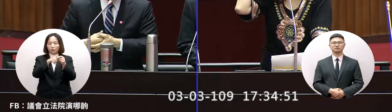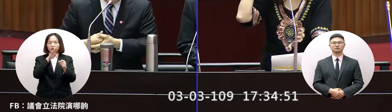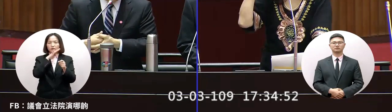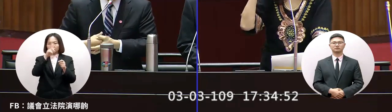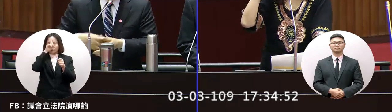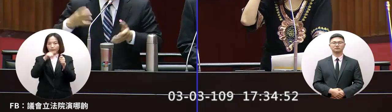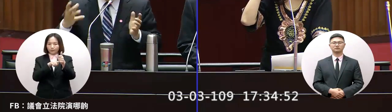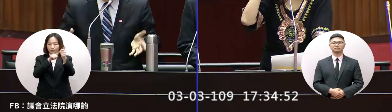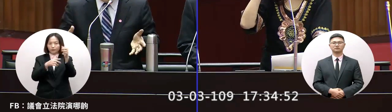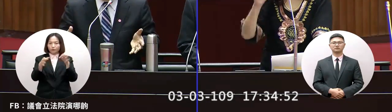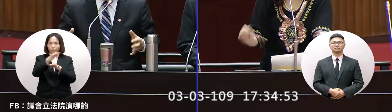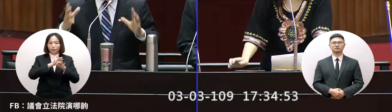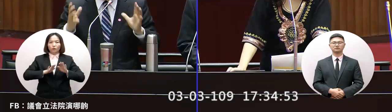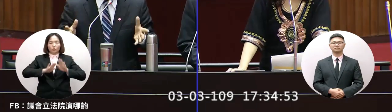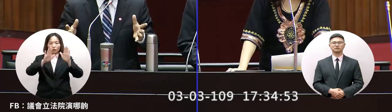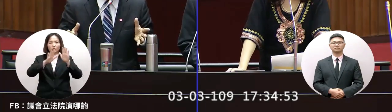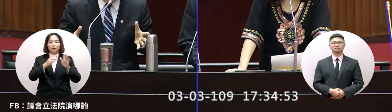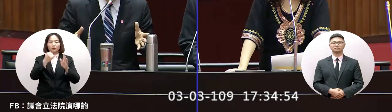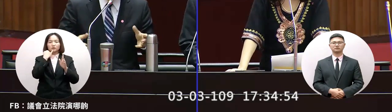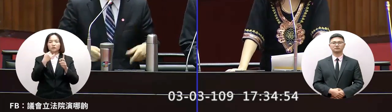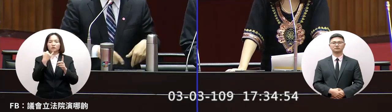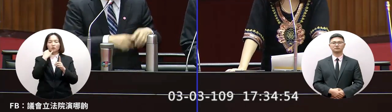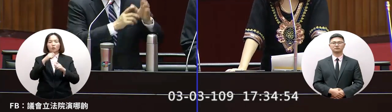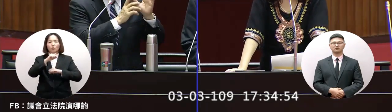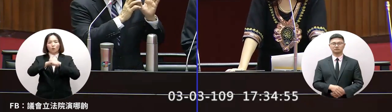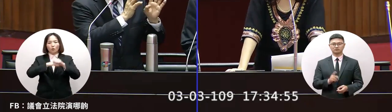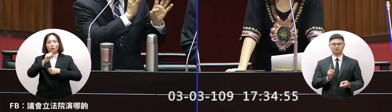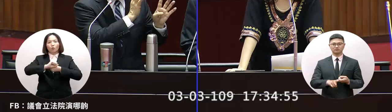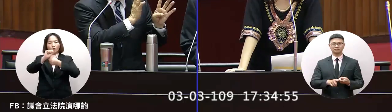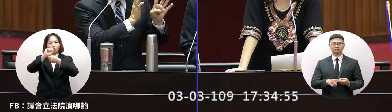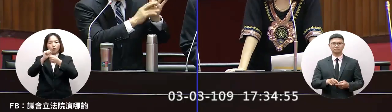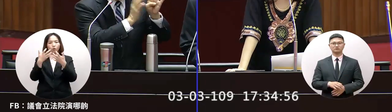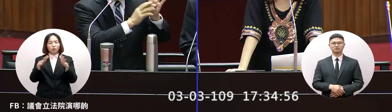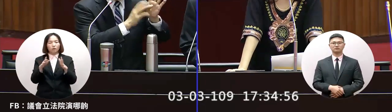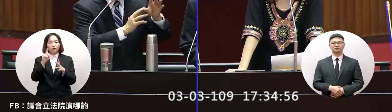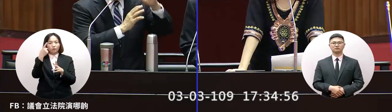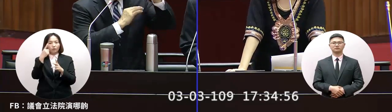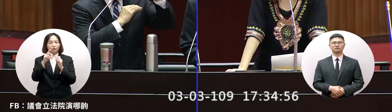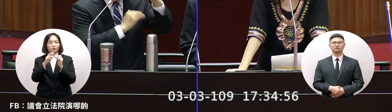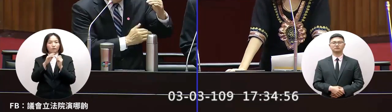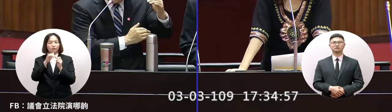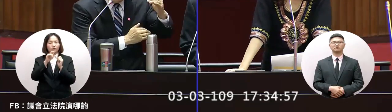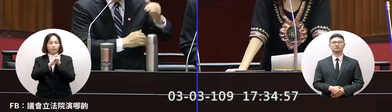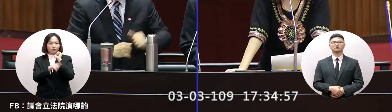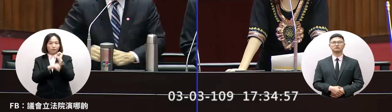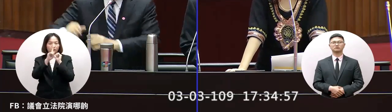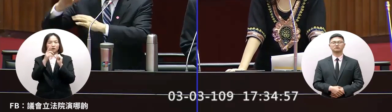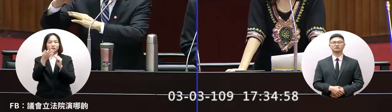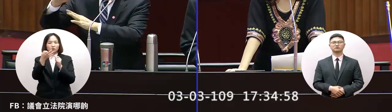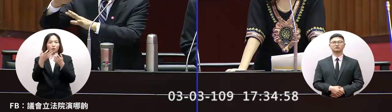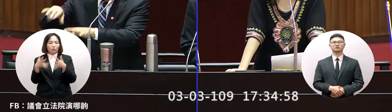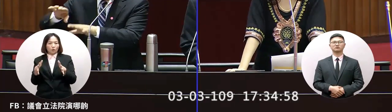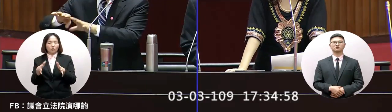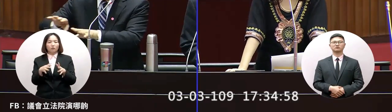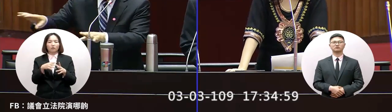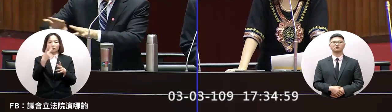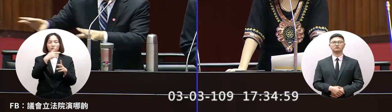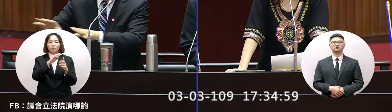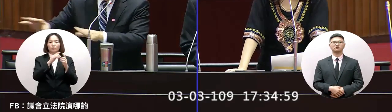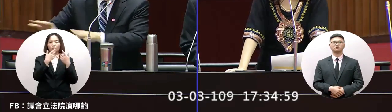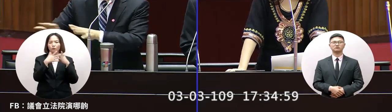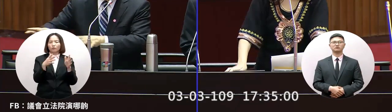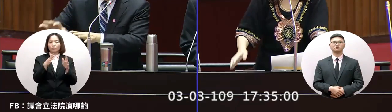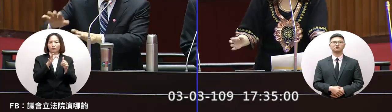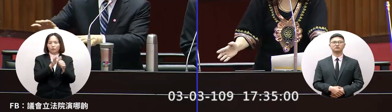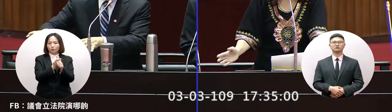经济成长。刺激经济活动， 对， 所以可以用更多的金额，用更不要